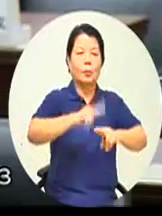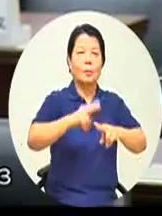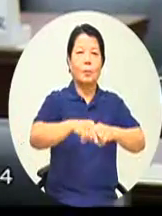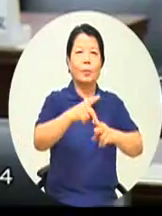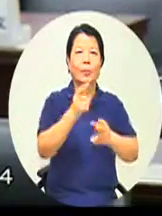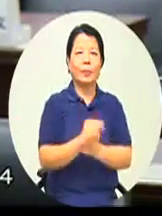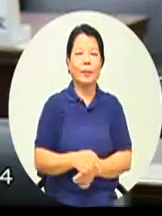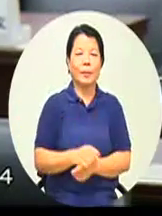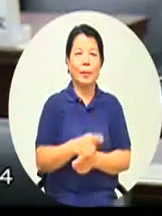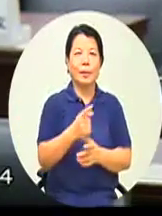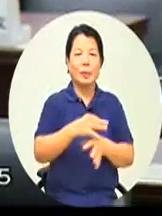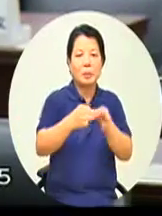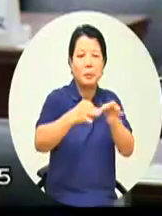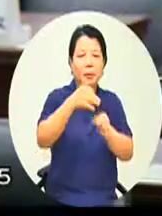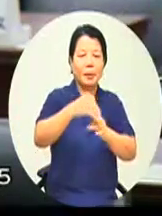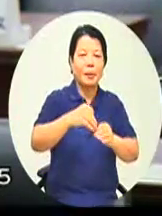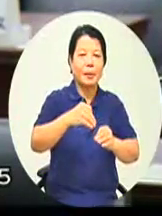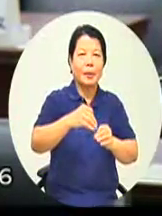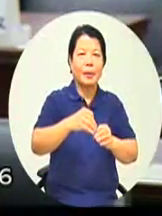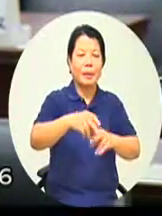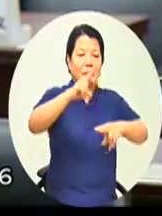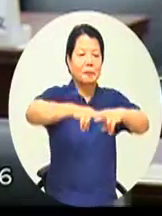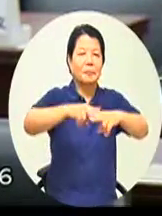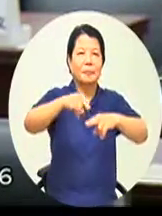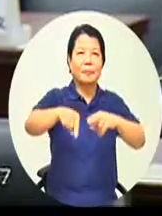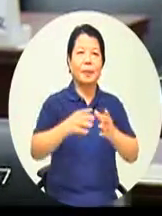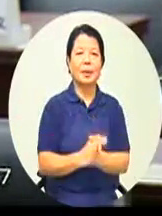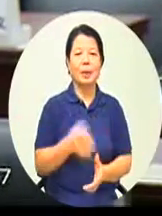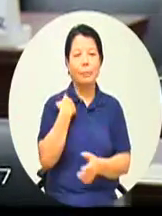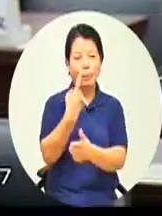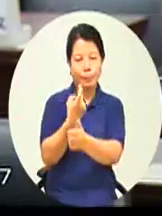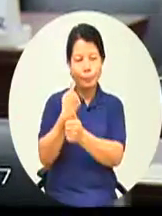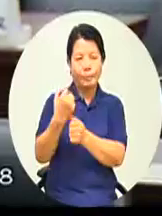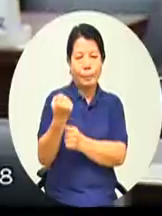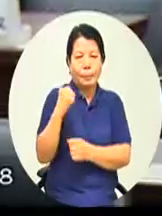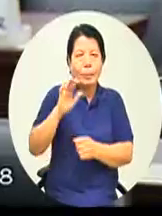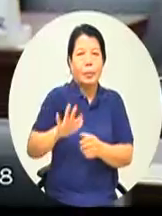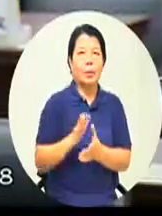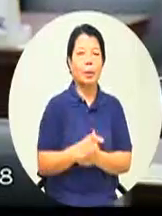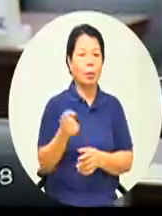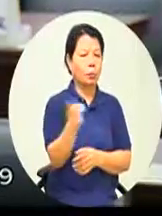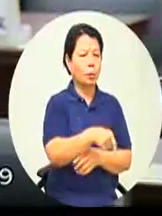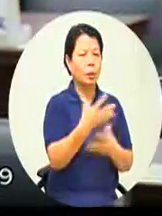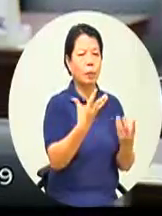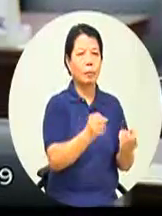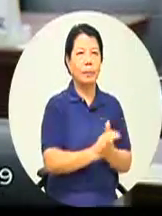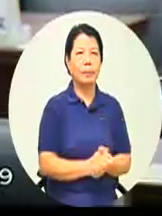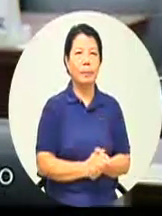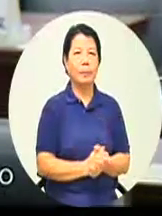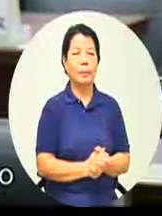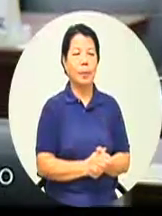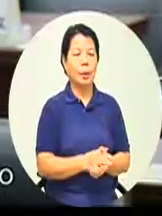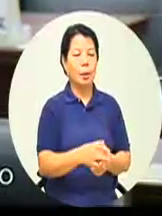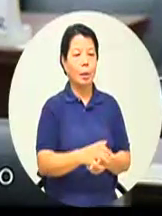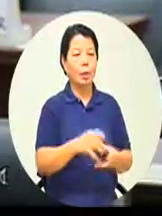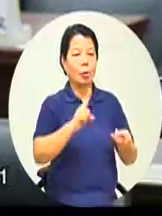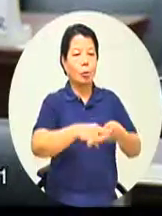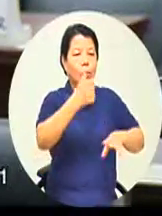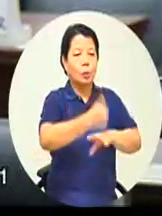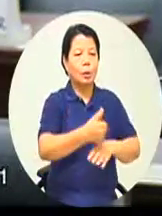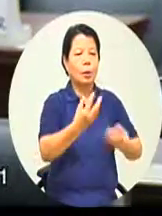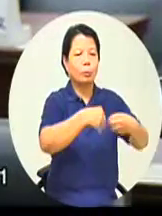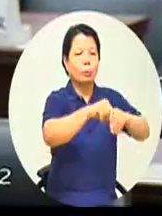对这点来看，就讲人的名确实有吸引力，啊，咱无啦，咱要拖落汤啊，搁这也无成。咱若讲像拄仔主席讲要起送啊，